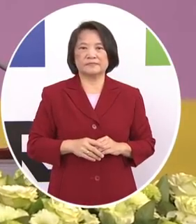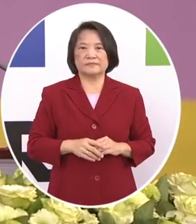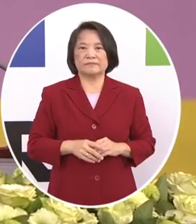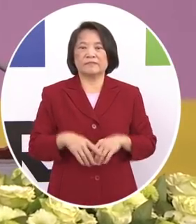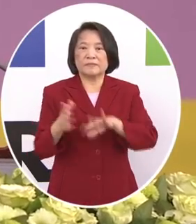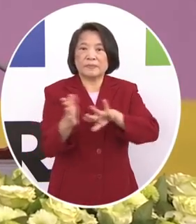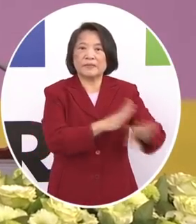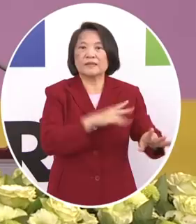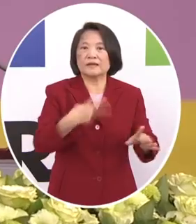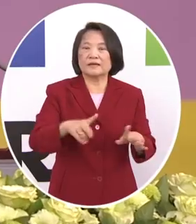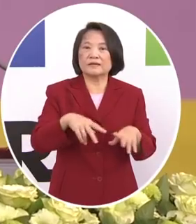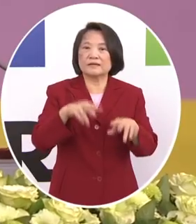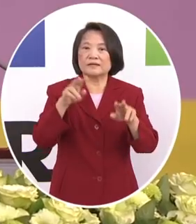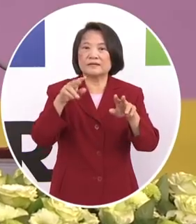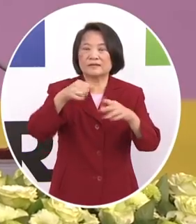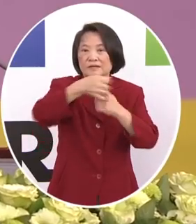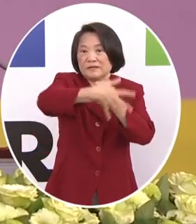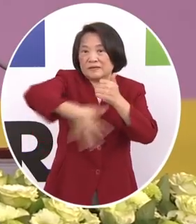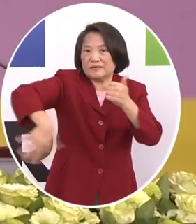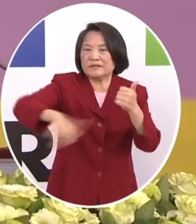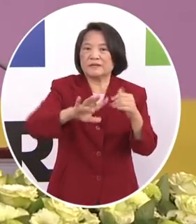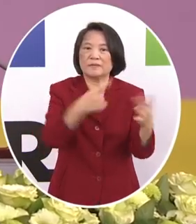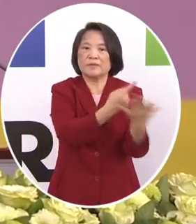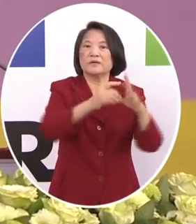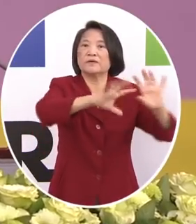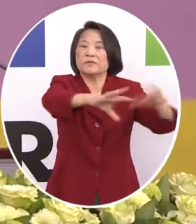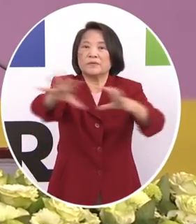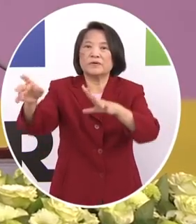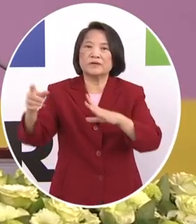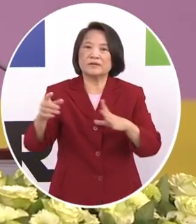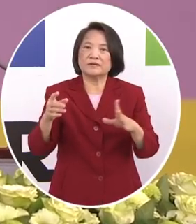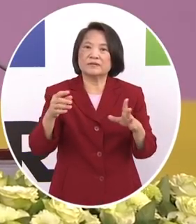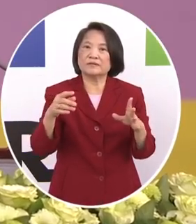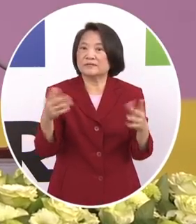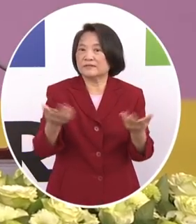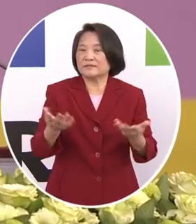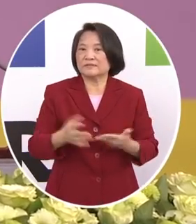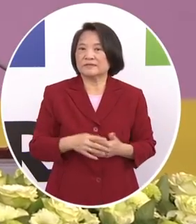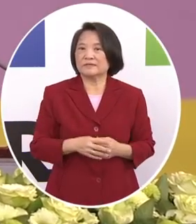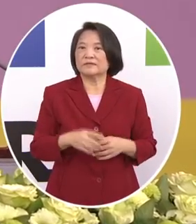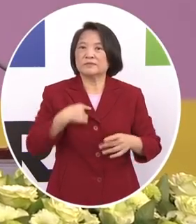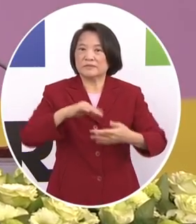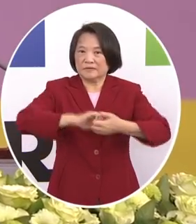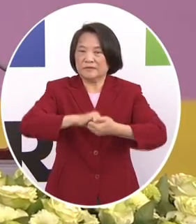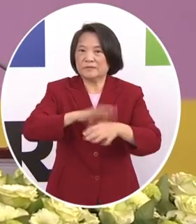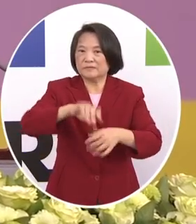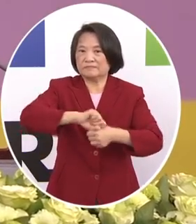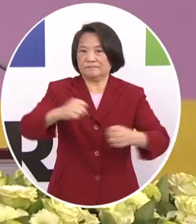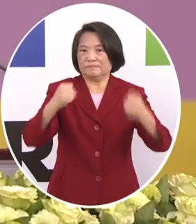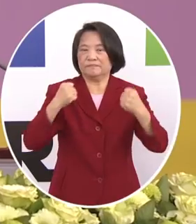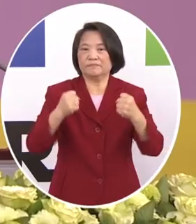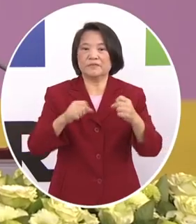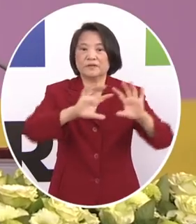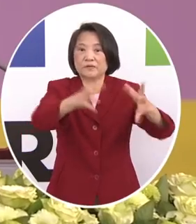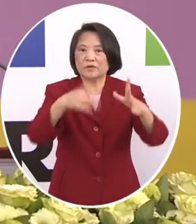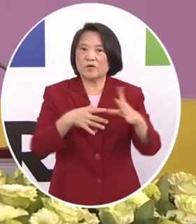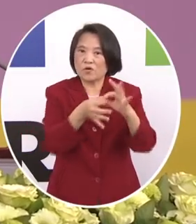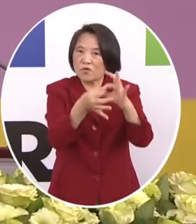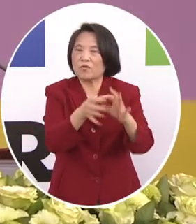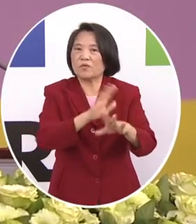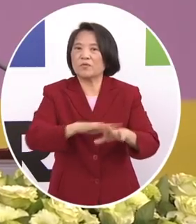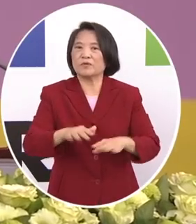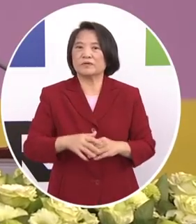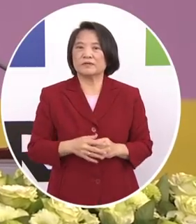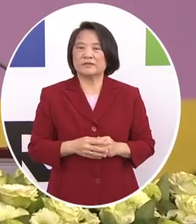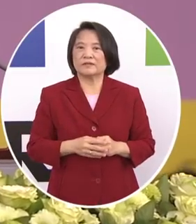对系统性来自特定国家背景的假消息的传播，我们也会加强跨国合作，不仅仅